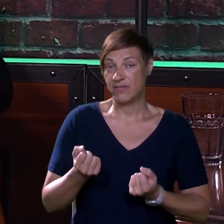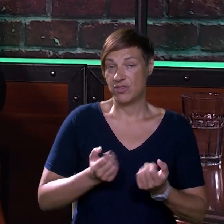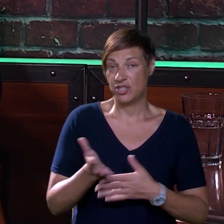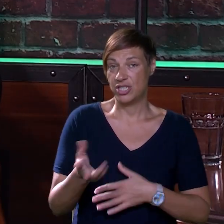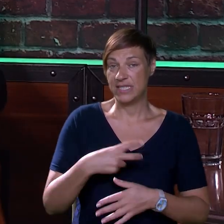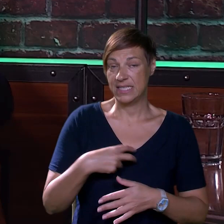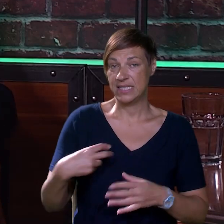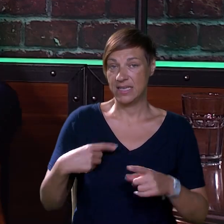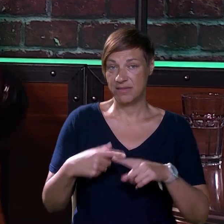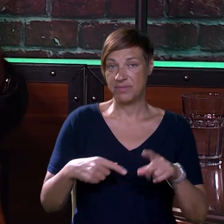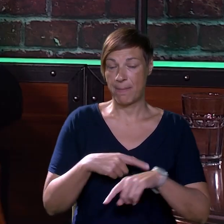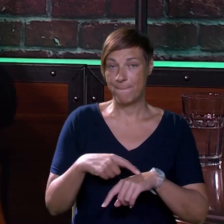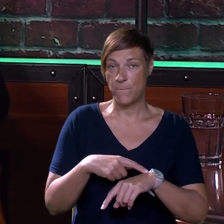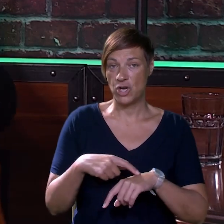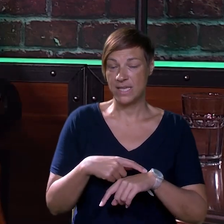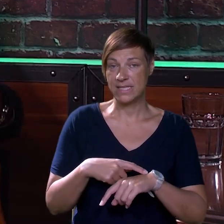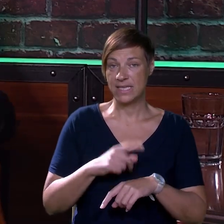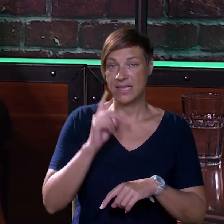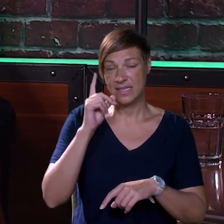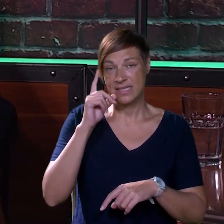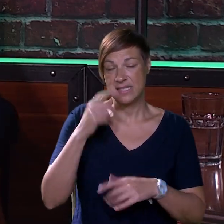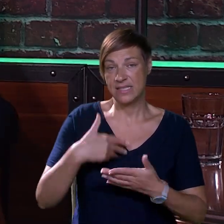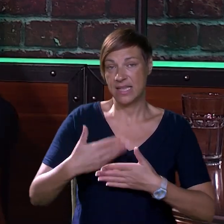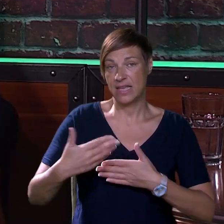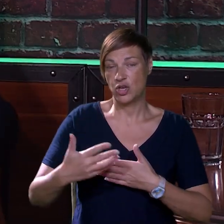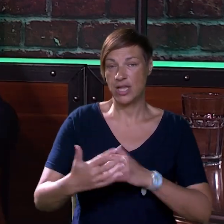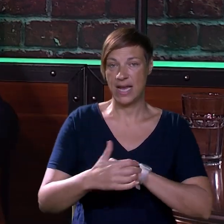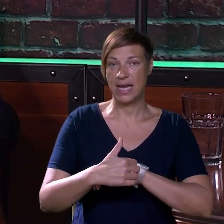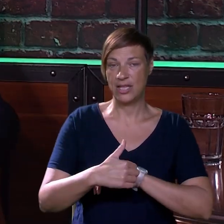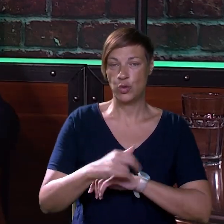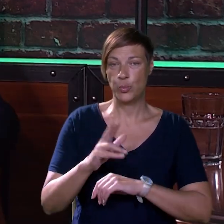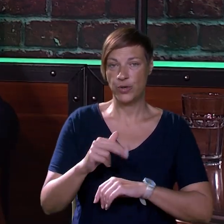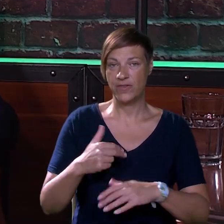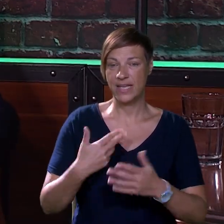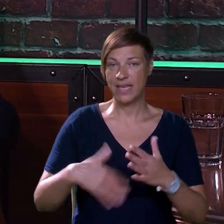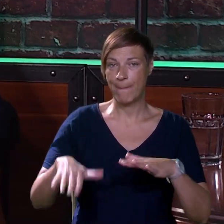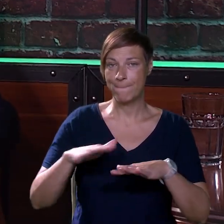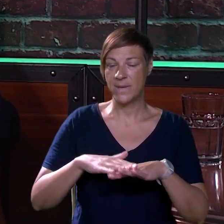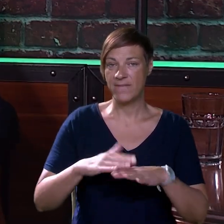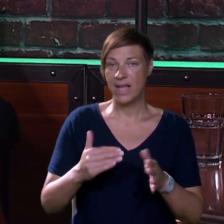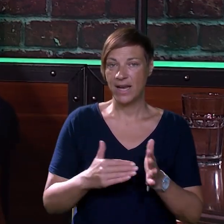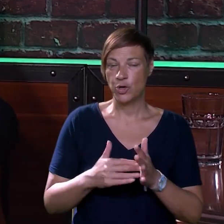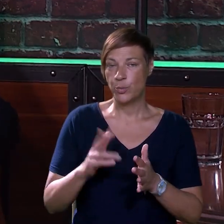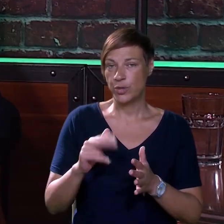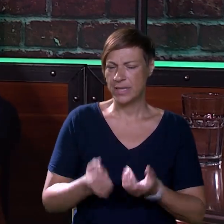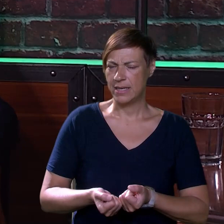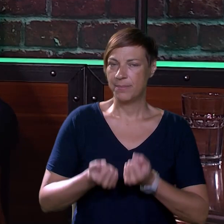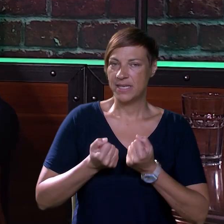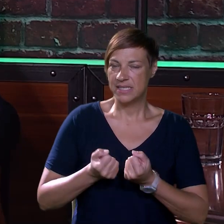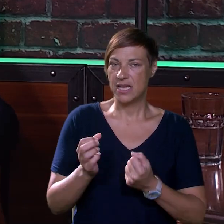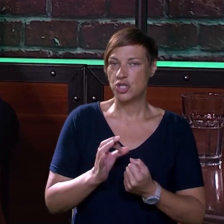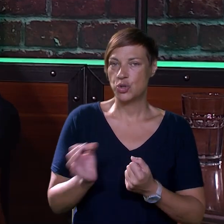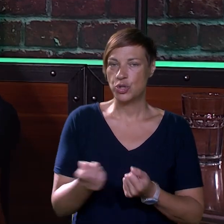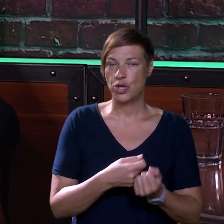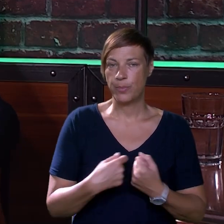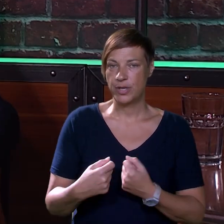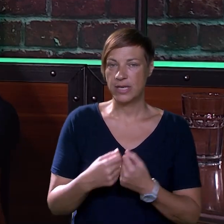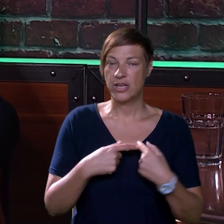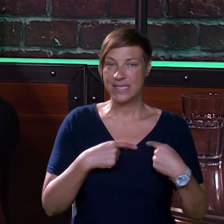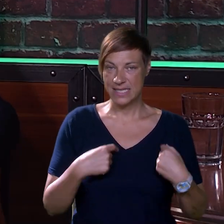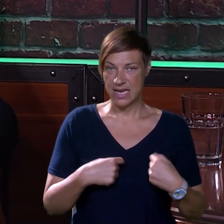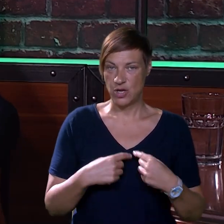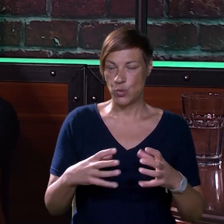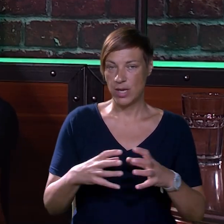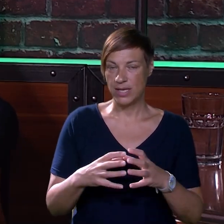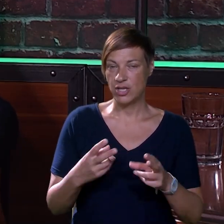Zagreb za pola sata, iz Siska i tako dalje. Znači, Dubrovnik ima veliku potrebu da ima snažnu i dobro organiziranu